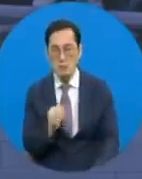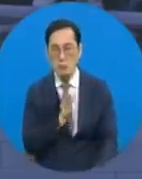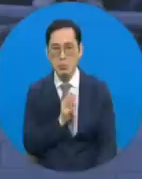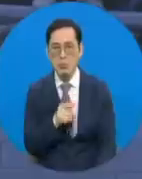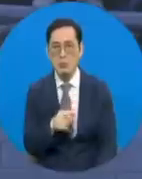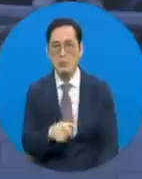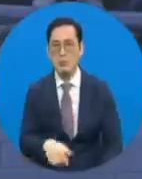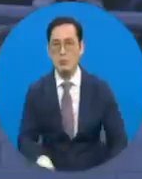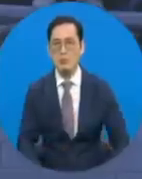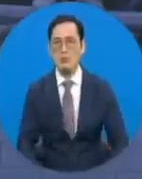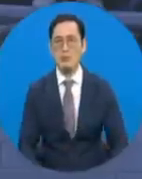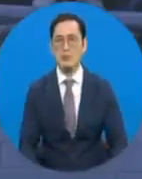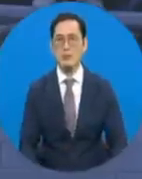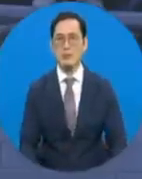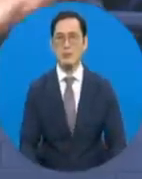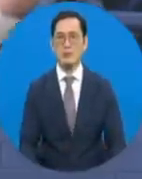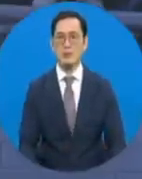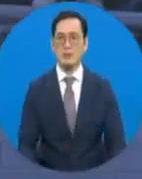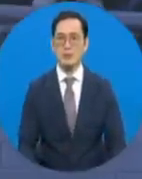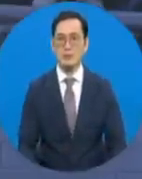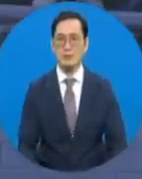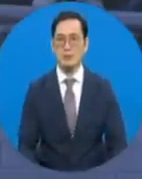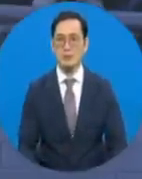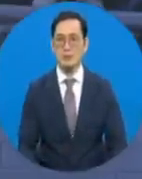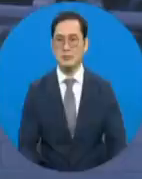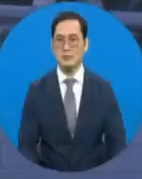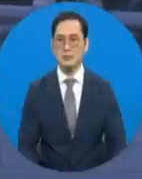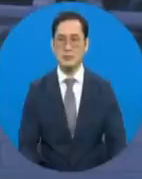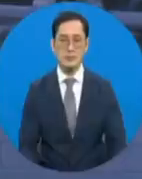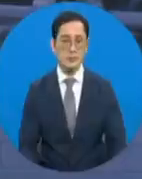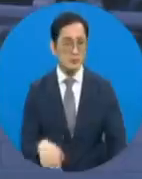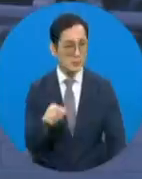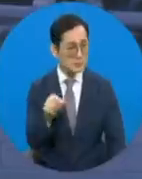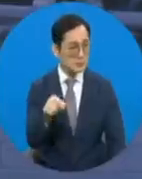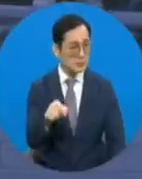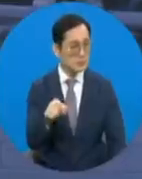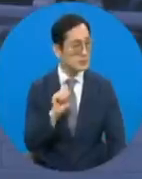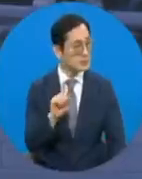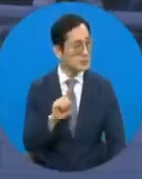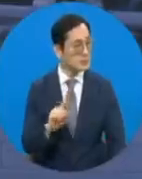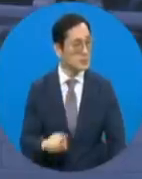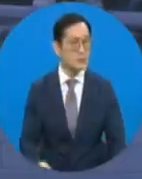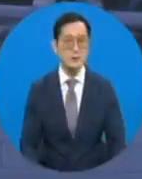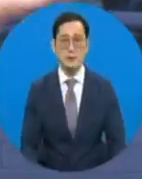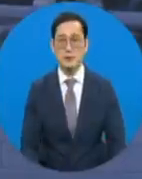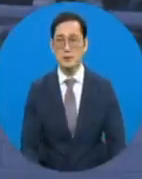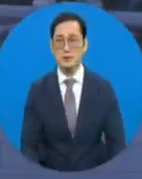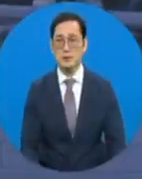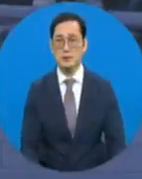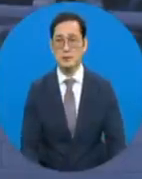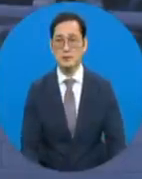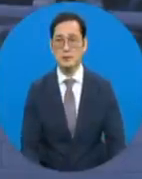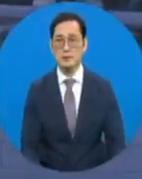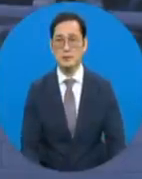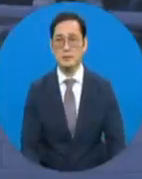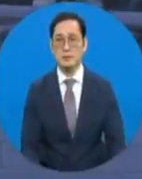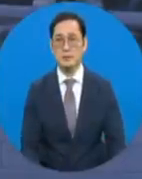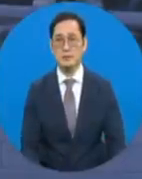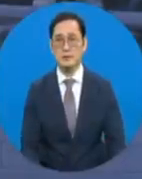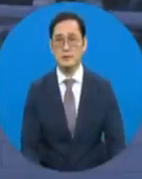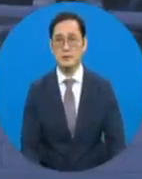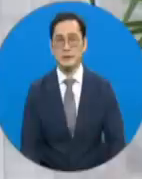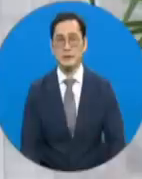드는 측면도 있습니다. 어떻습니까? 보시기에 이런 논란들이 나온 건 확실하잖아요. 어떻게 보십니까? 뭐 이용을